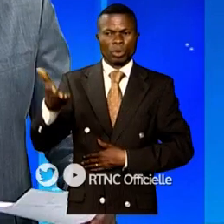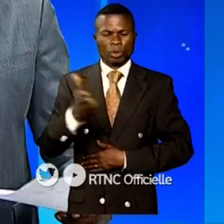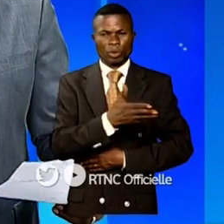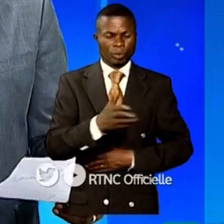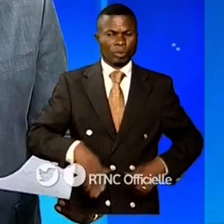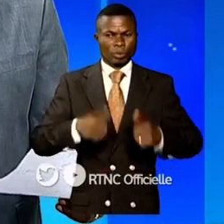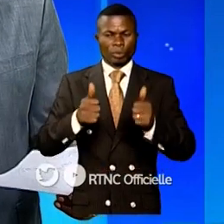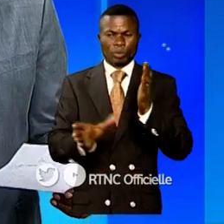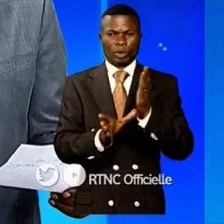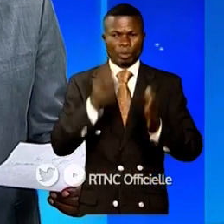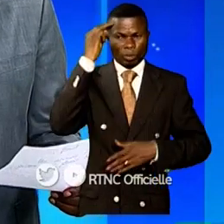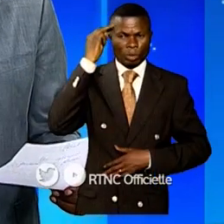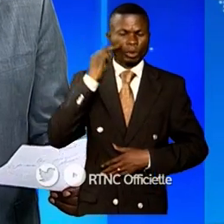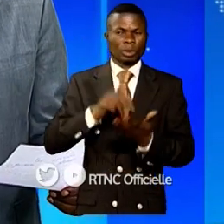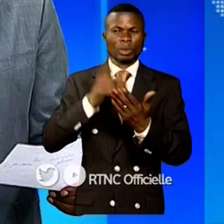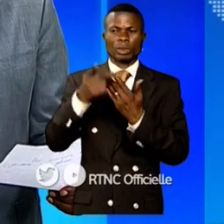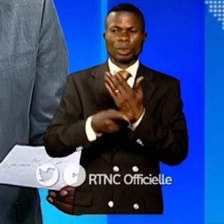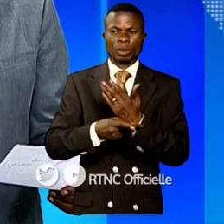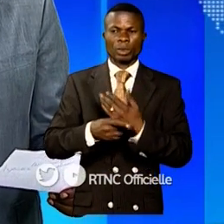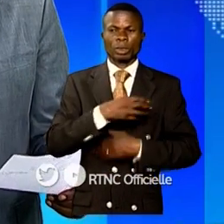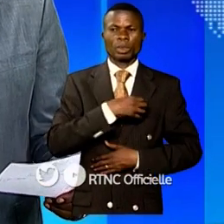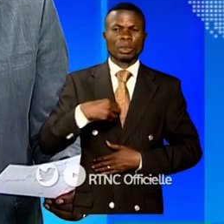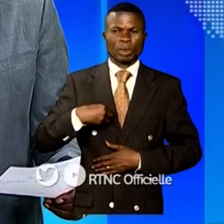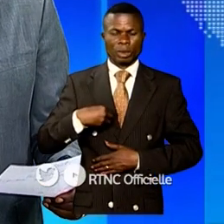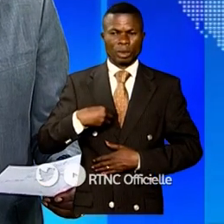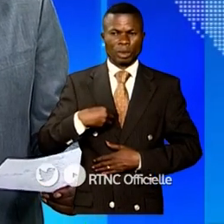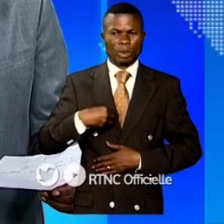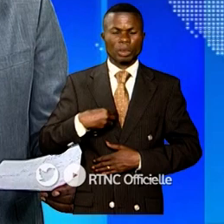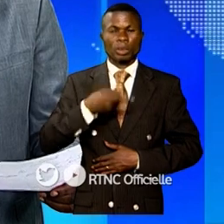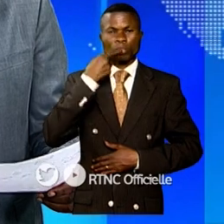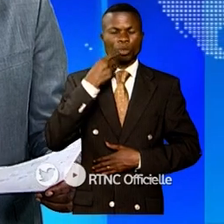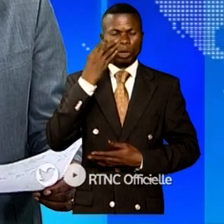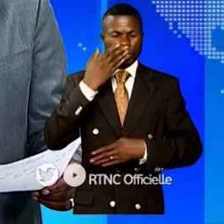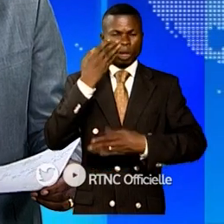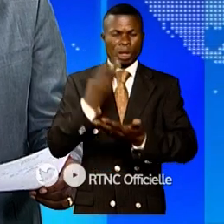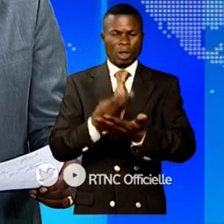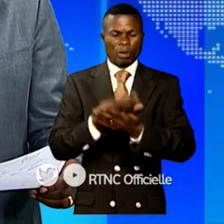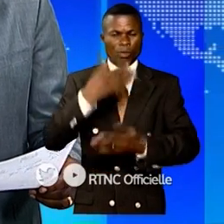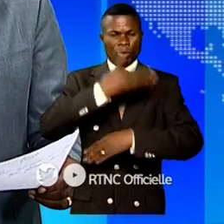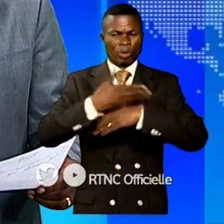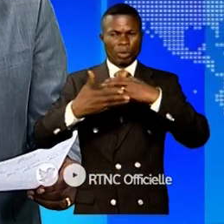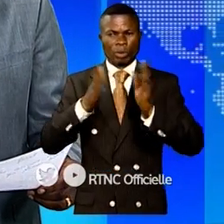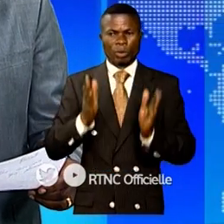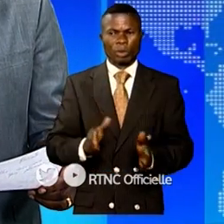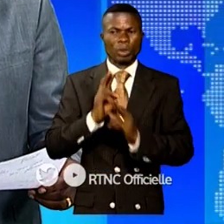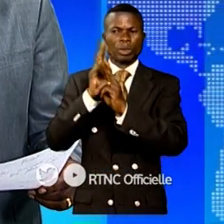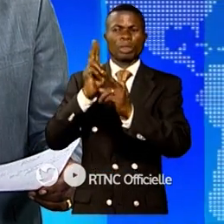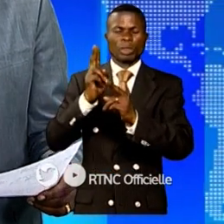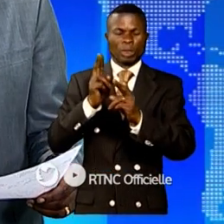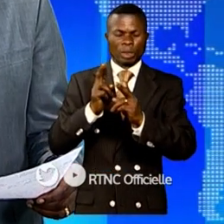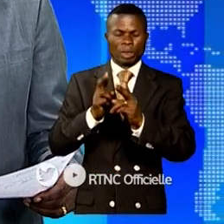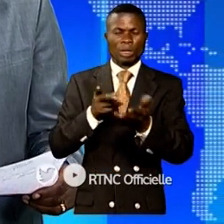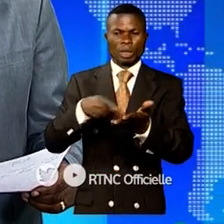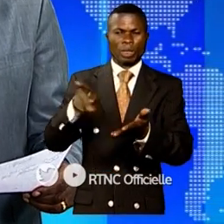La vice-première ministre, ministre du Plan, Élisée Mounembwe, a porté sur les fonds baptismaux le rapport de la balance